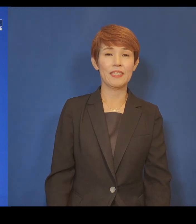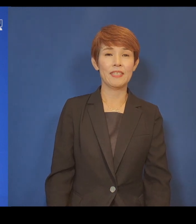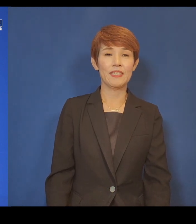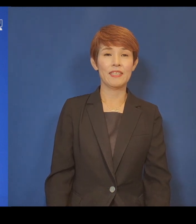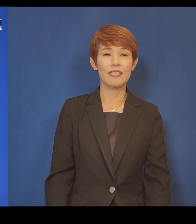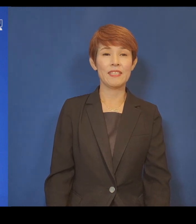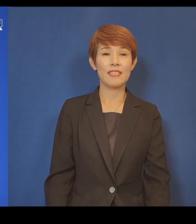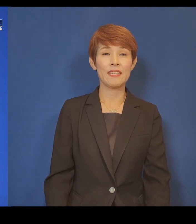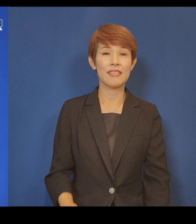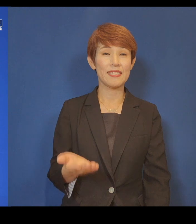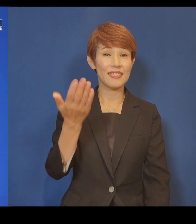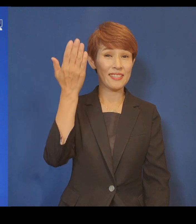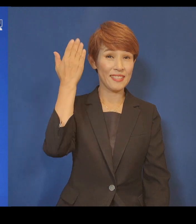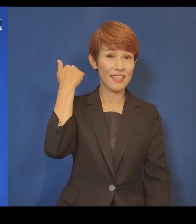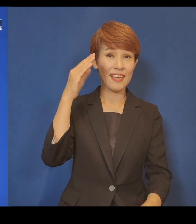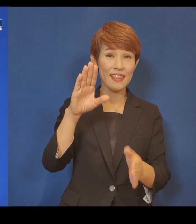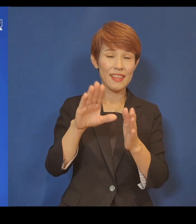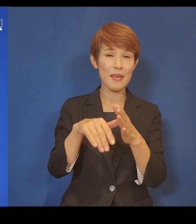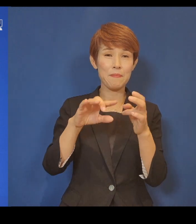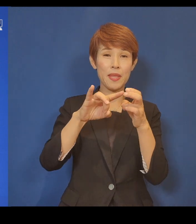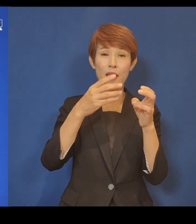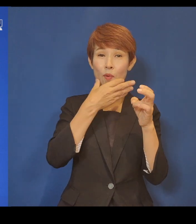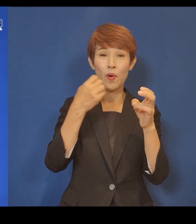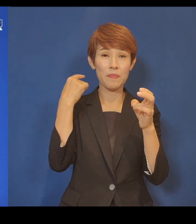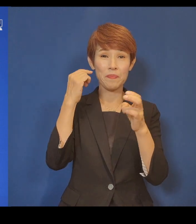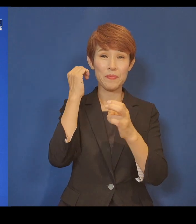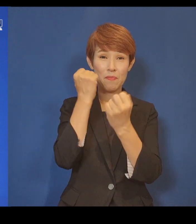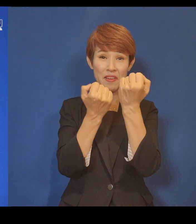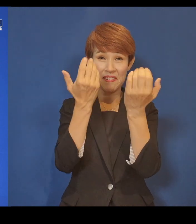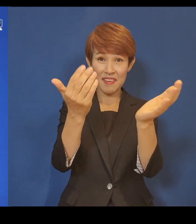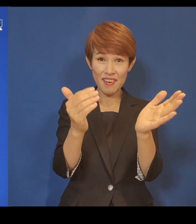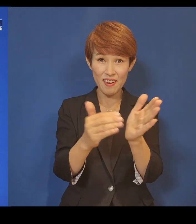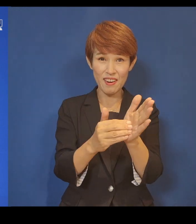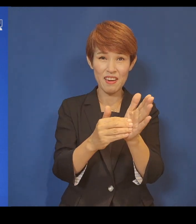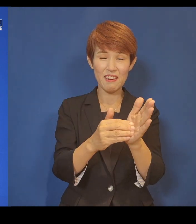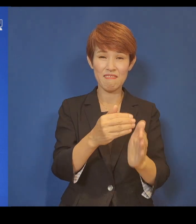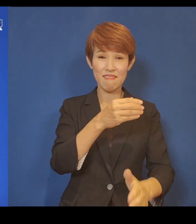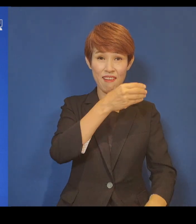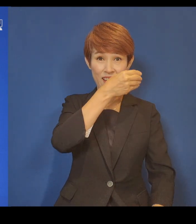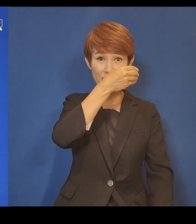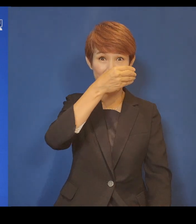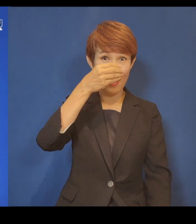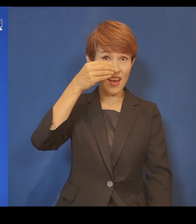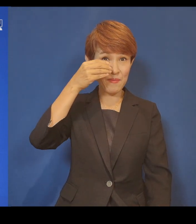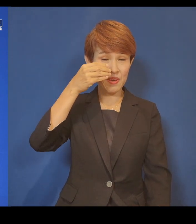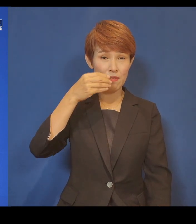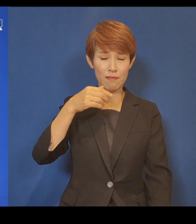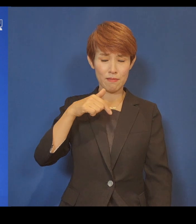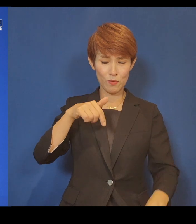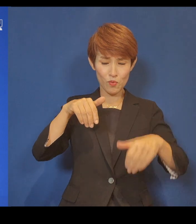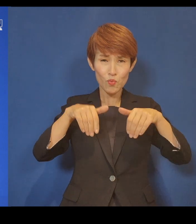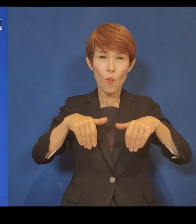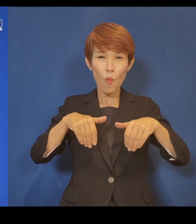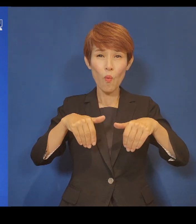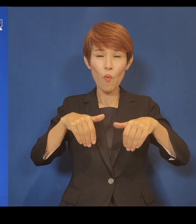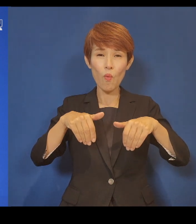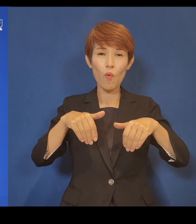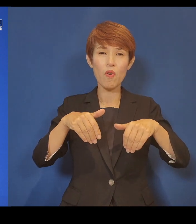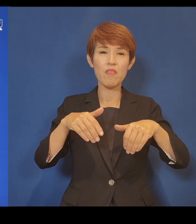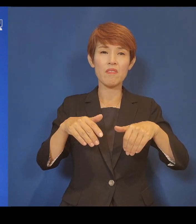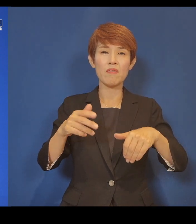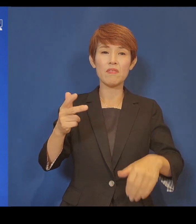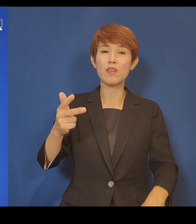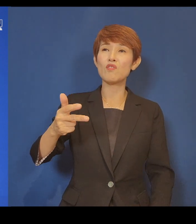받았는데 주제넘은 사람들 많이 보셨잖아요. 감히 주제넘게 종 주제에 주인인